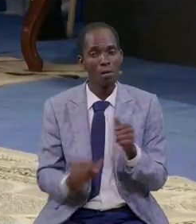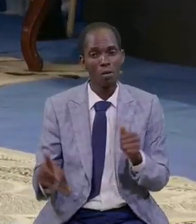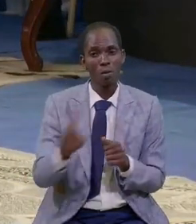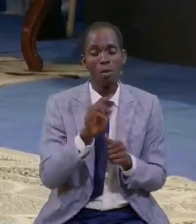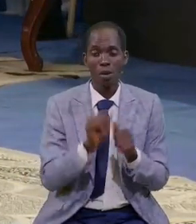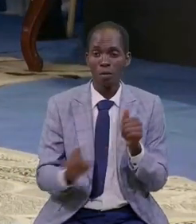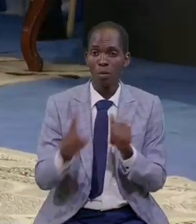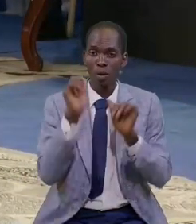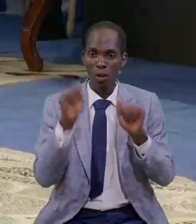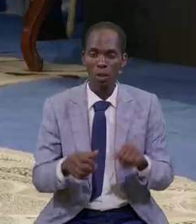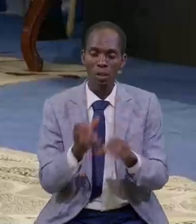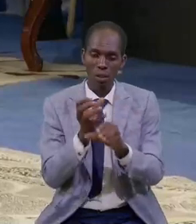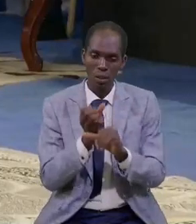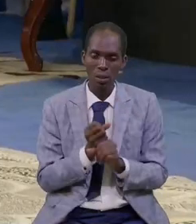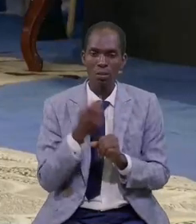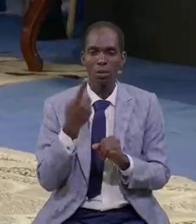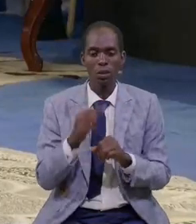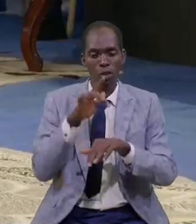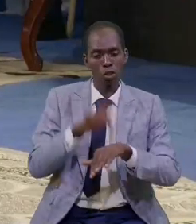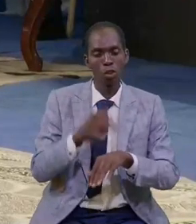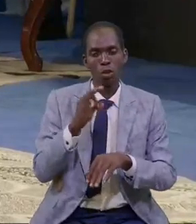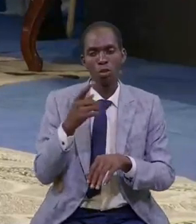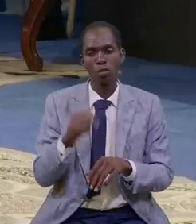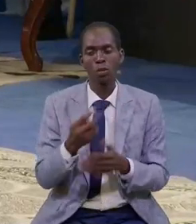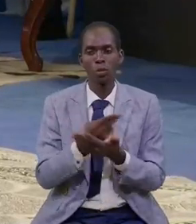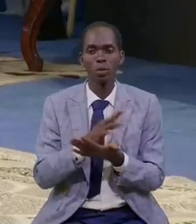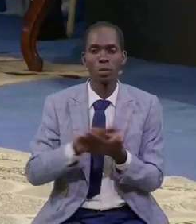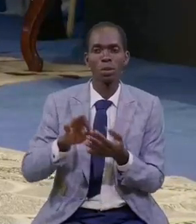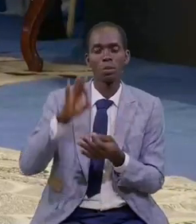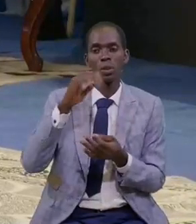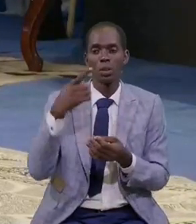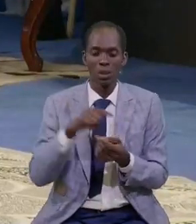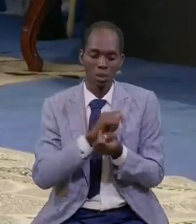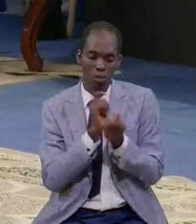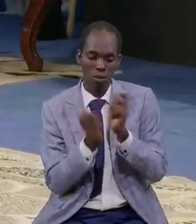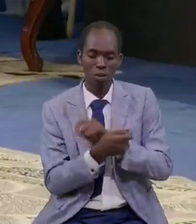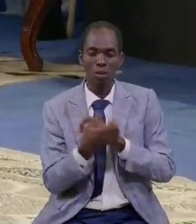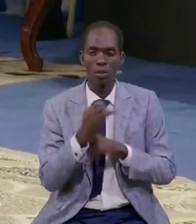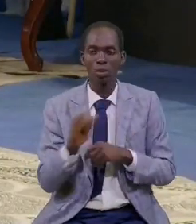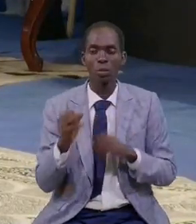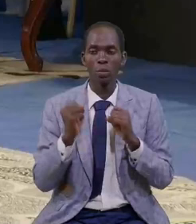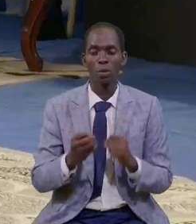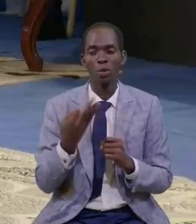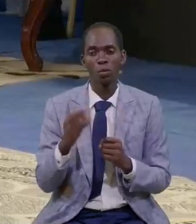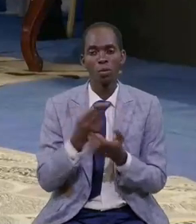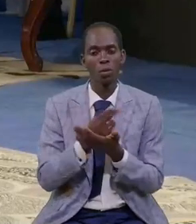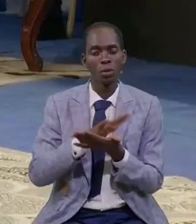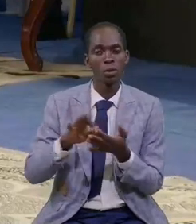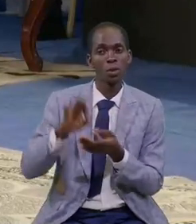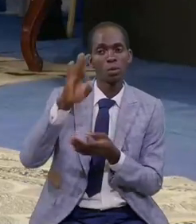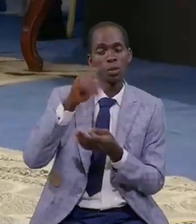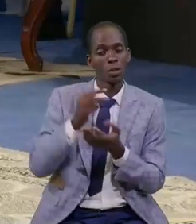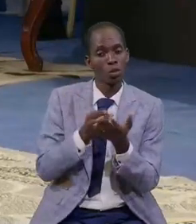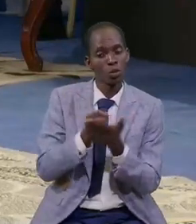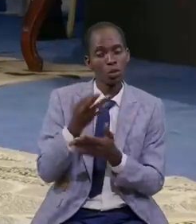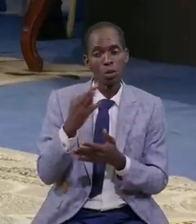avoir la touche de l'esprit la transformation de l'esprit la vérité de l'esprit et nous pouvons